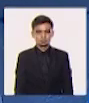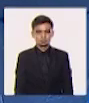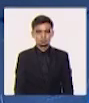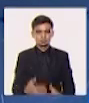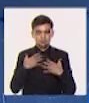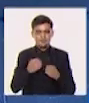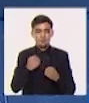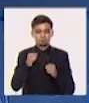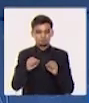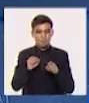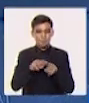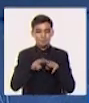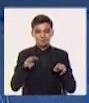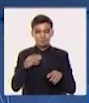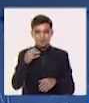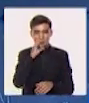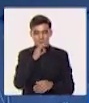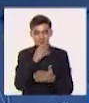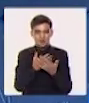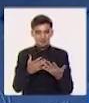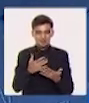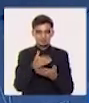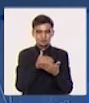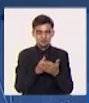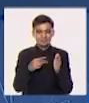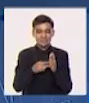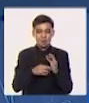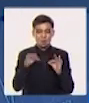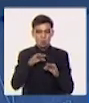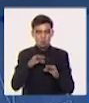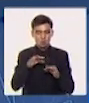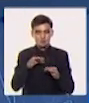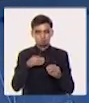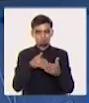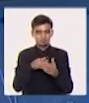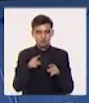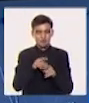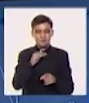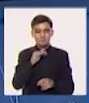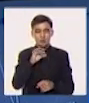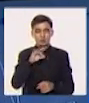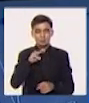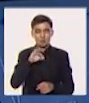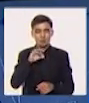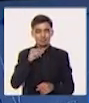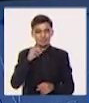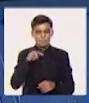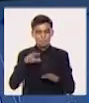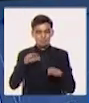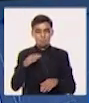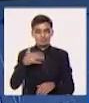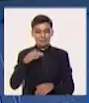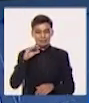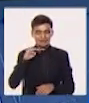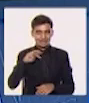Денсаулық сақтау министрлігі бекіткен дәрі-дәрмектің шекті бағасына бірқатар өңірлердің фармацевттері 50 теңге қосып сатып жатыр. Әсіресе